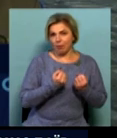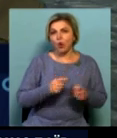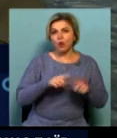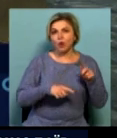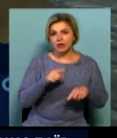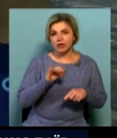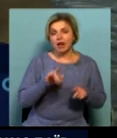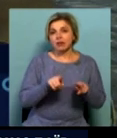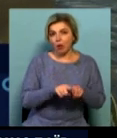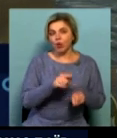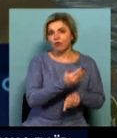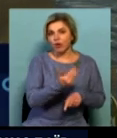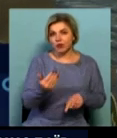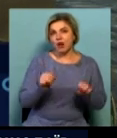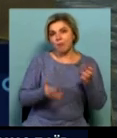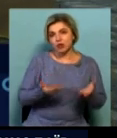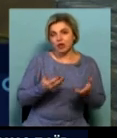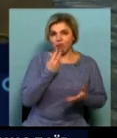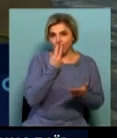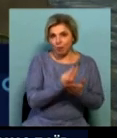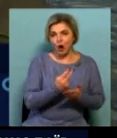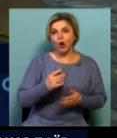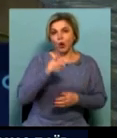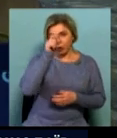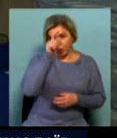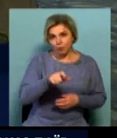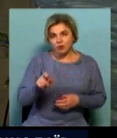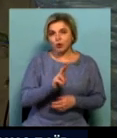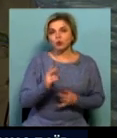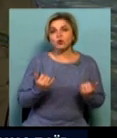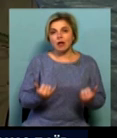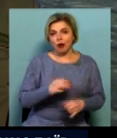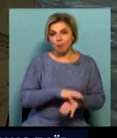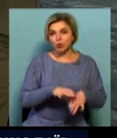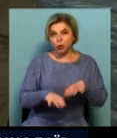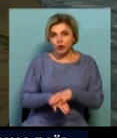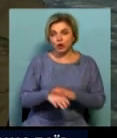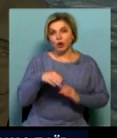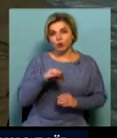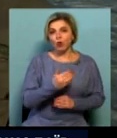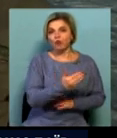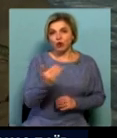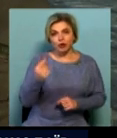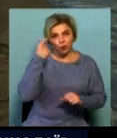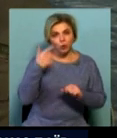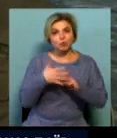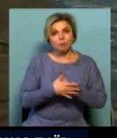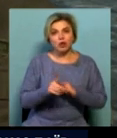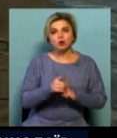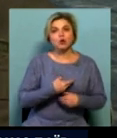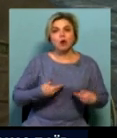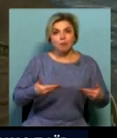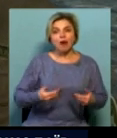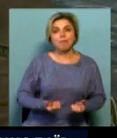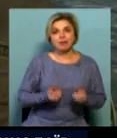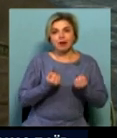вони побачать, ну ті хлопці, які зараз у полоні, то вони ну зрозуміють, що ми їх підтримуємо. Ніхто